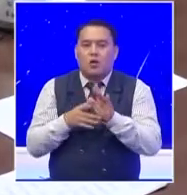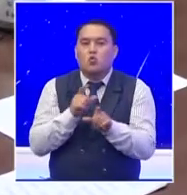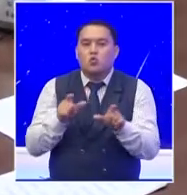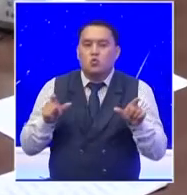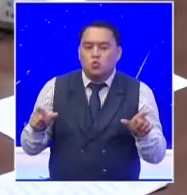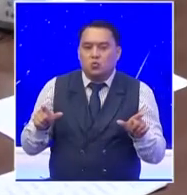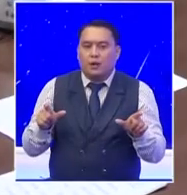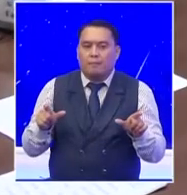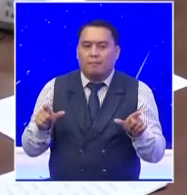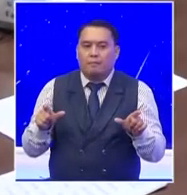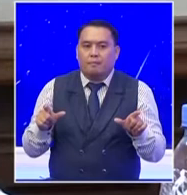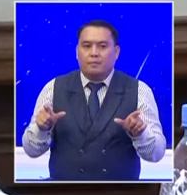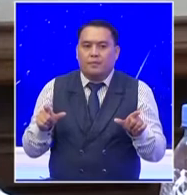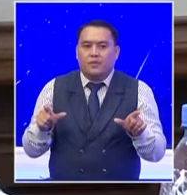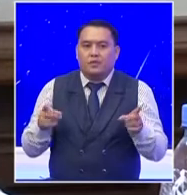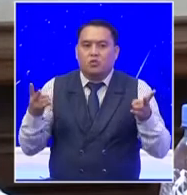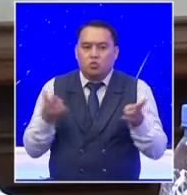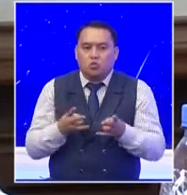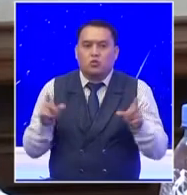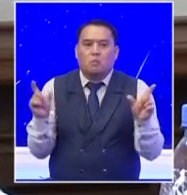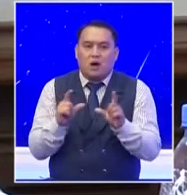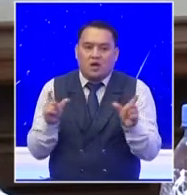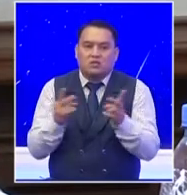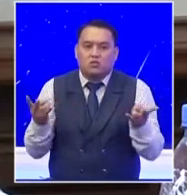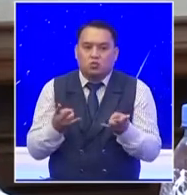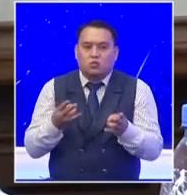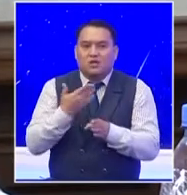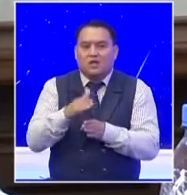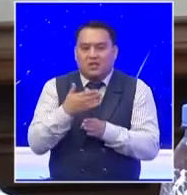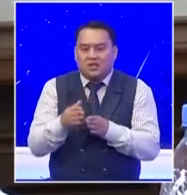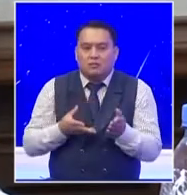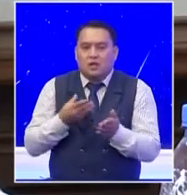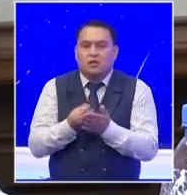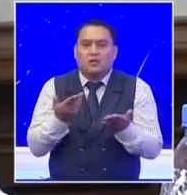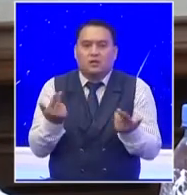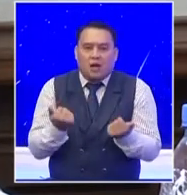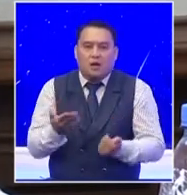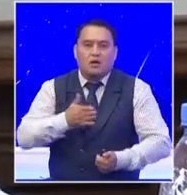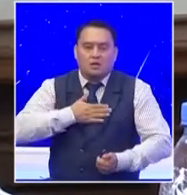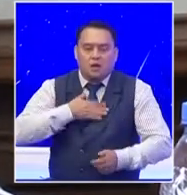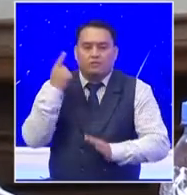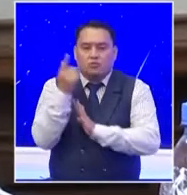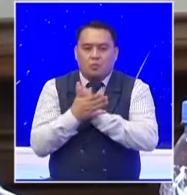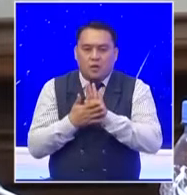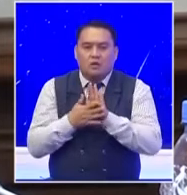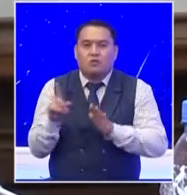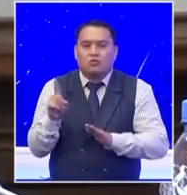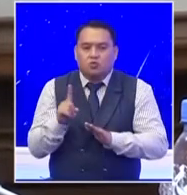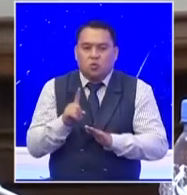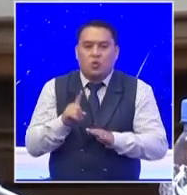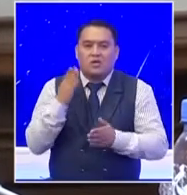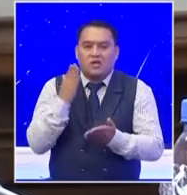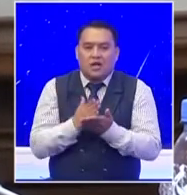надо жить, надо в магазины ходить, какие-то эти. Конечно, есть те вещи,